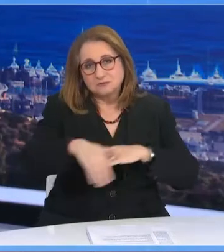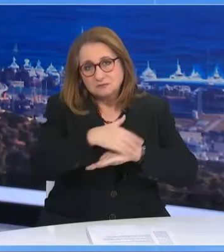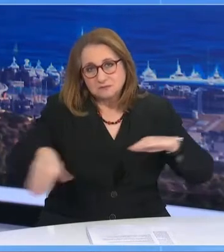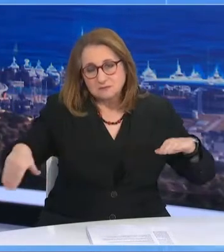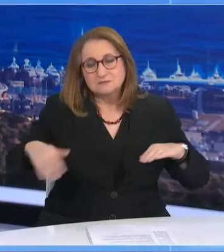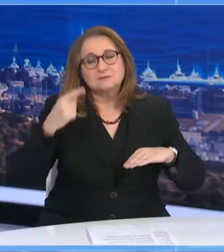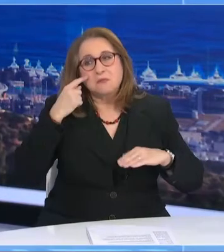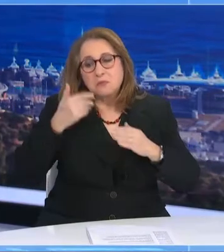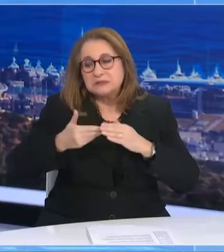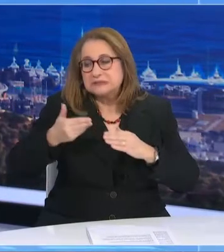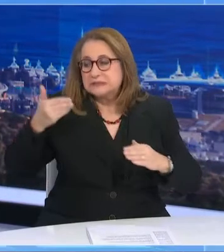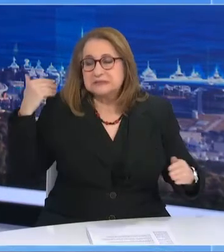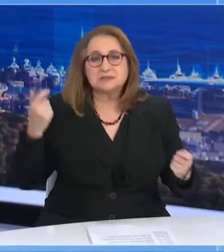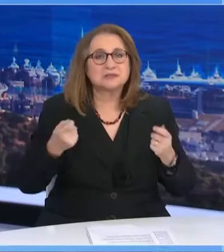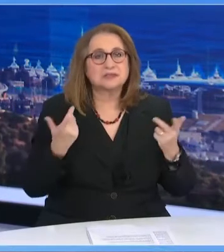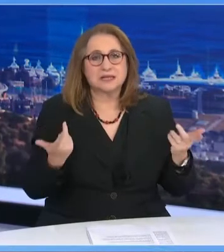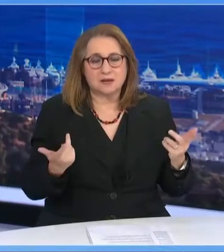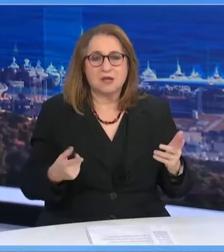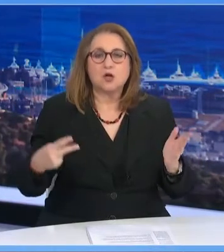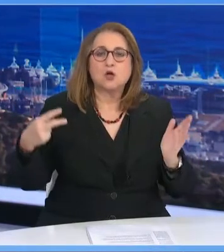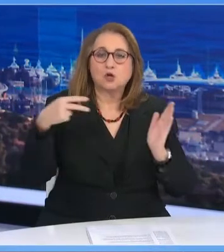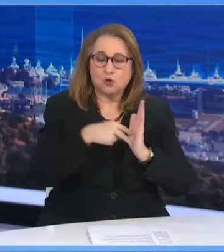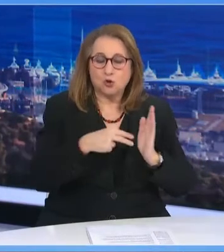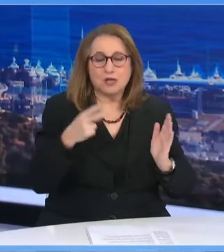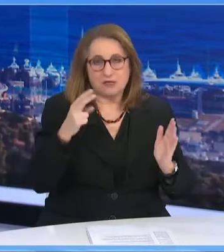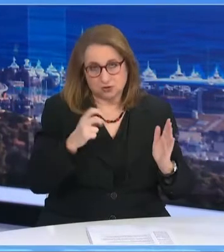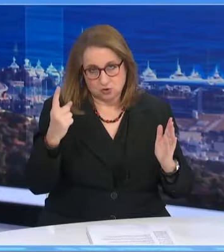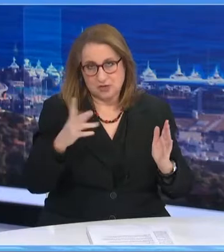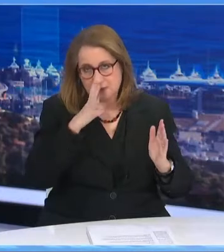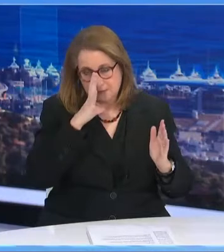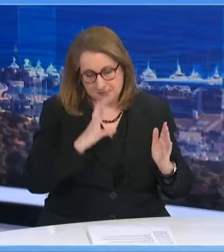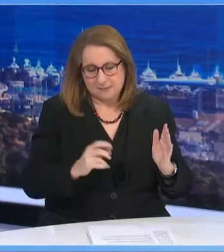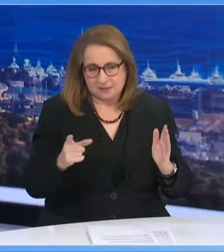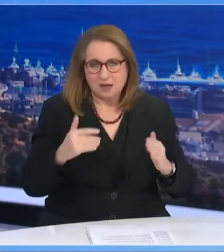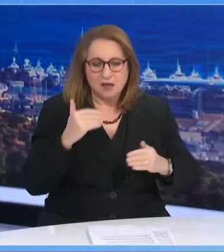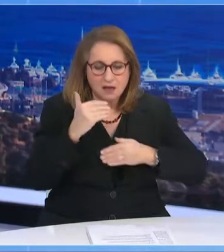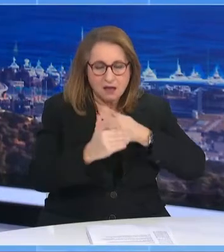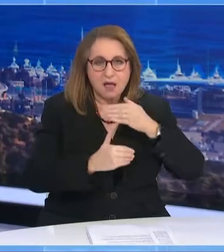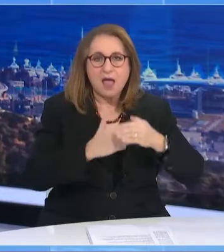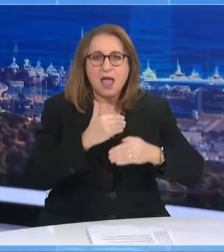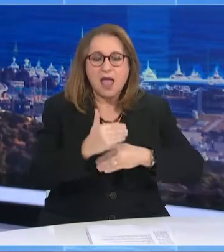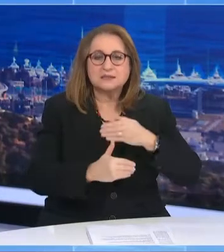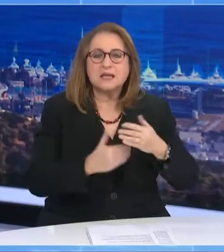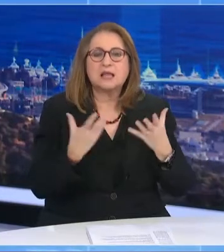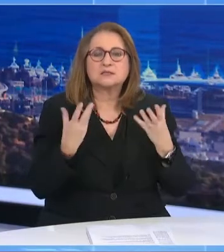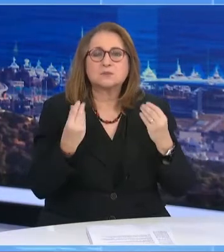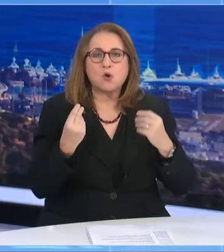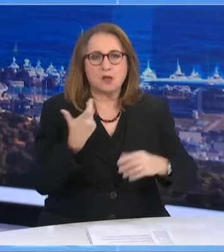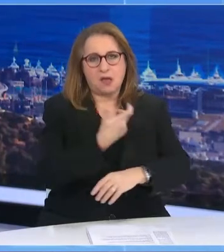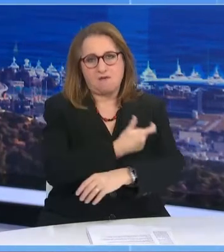έτος πραγματικά θαυμαστής πορείας και εξέλιξης του τομέα των